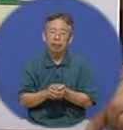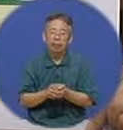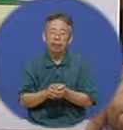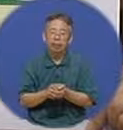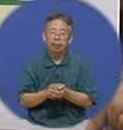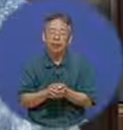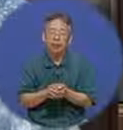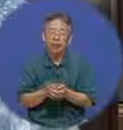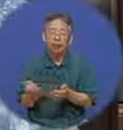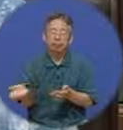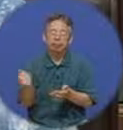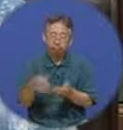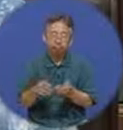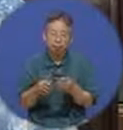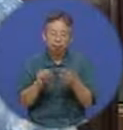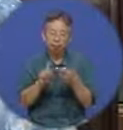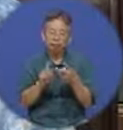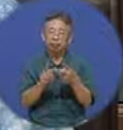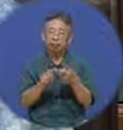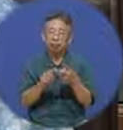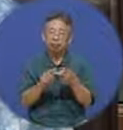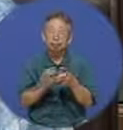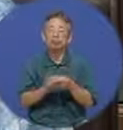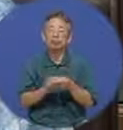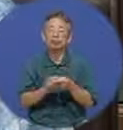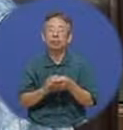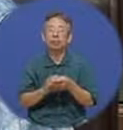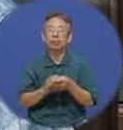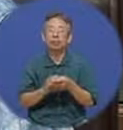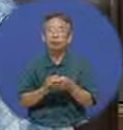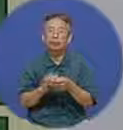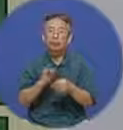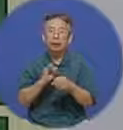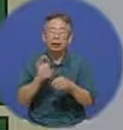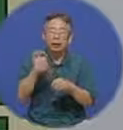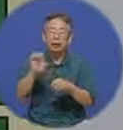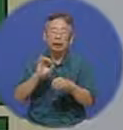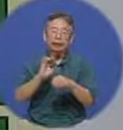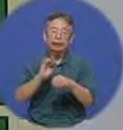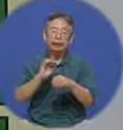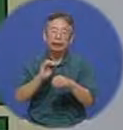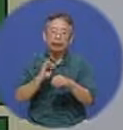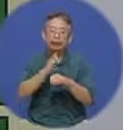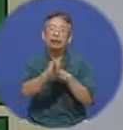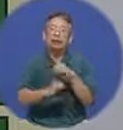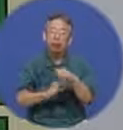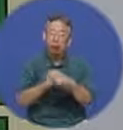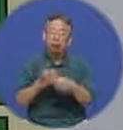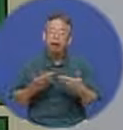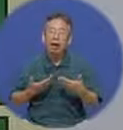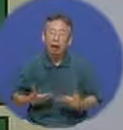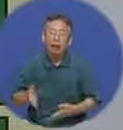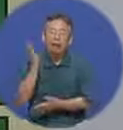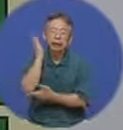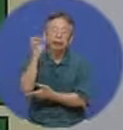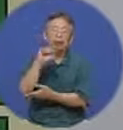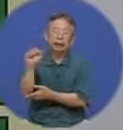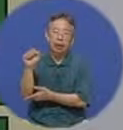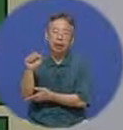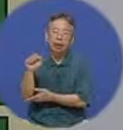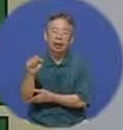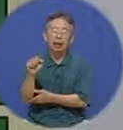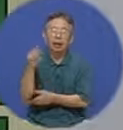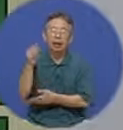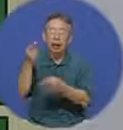はい、 それからですねあの e ネット安心講座というのは、はい、実は大学の先生と